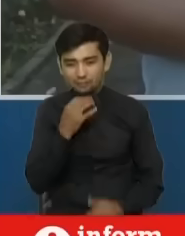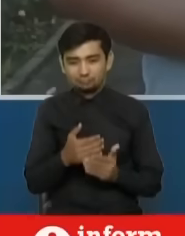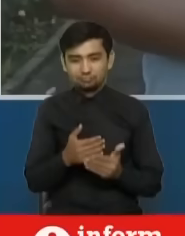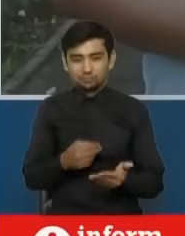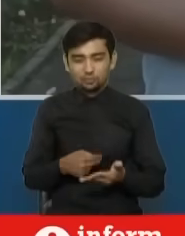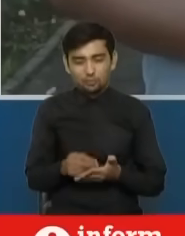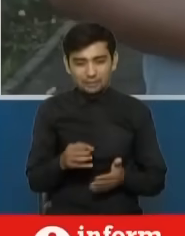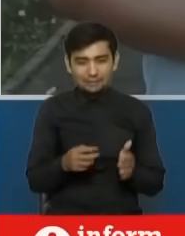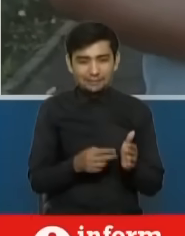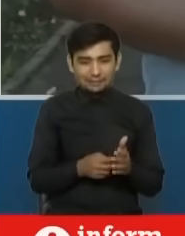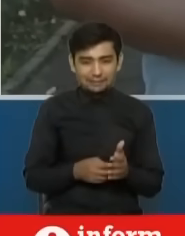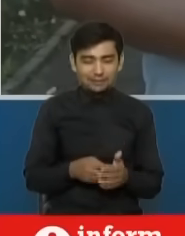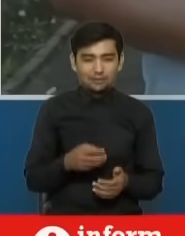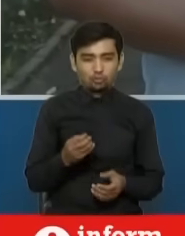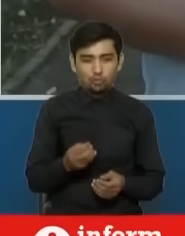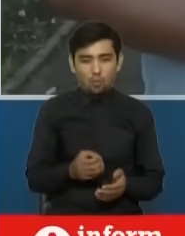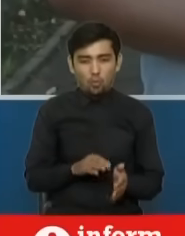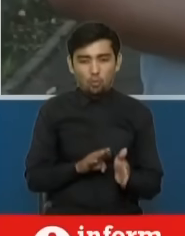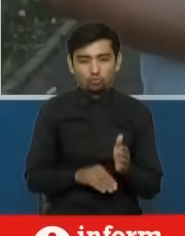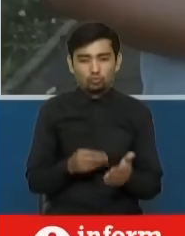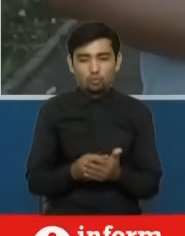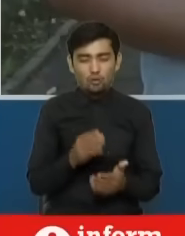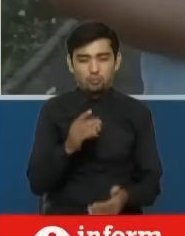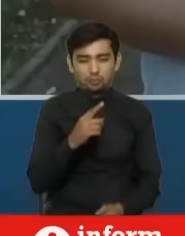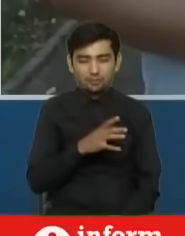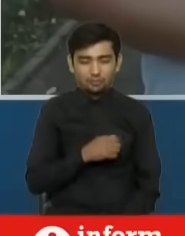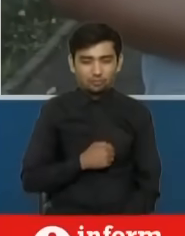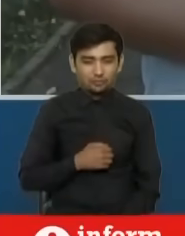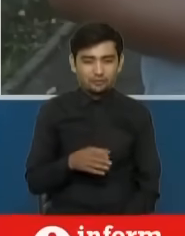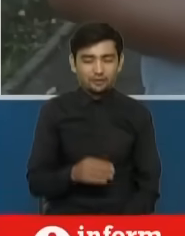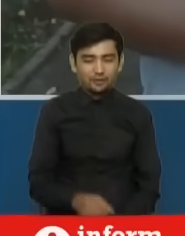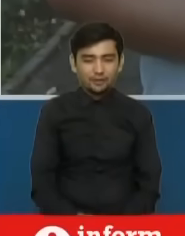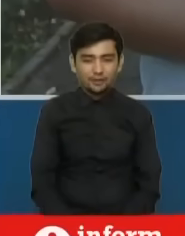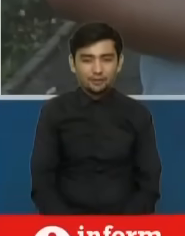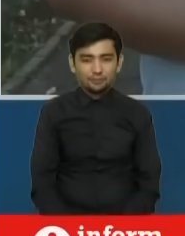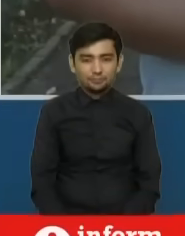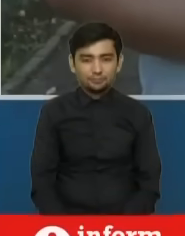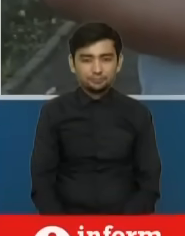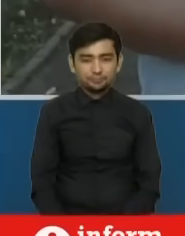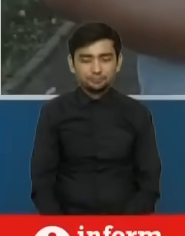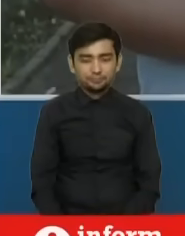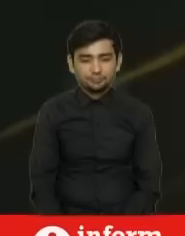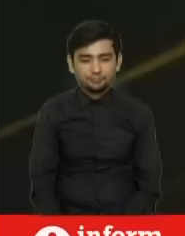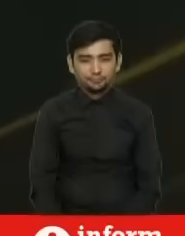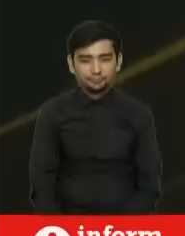баға ырық бермейді деп ашулы. Руслан Жасұланұлы, Асар Ербұлан, Информбюро, Солтүстік Қазақстан облысы.